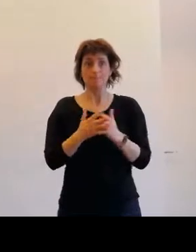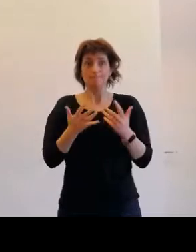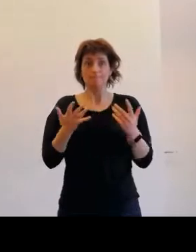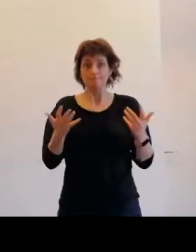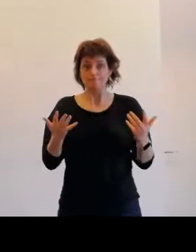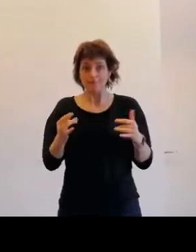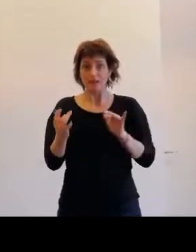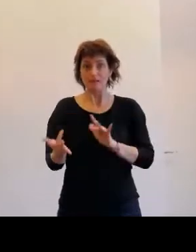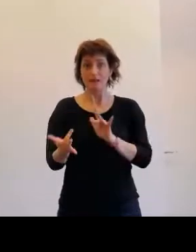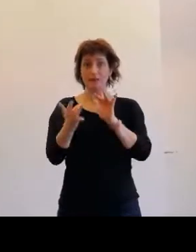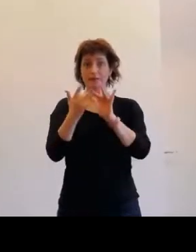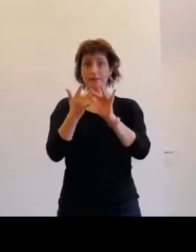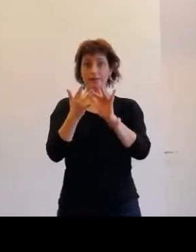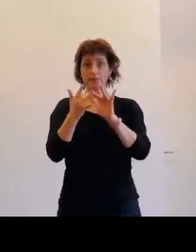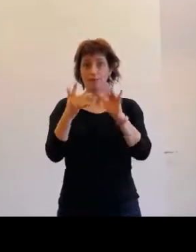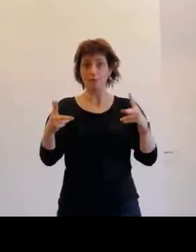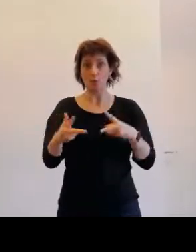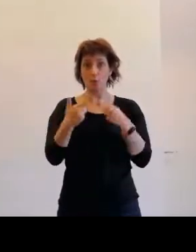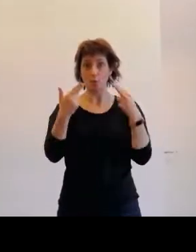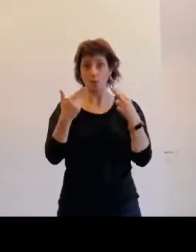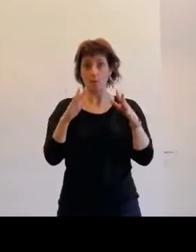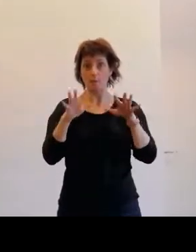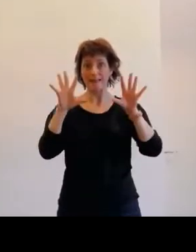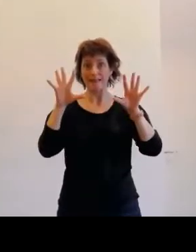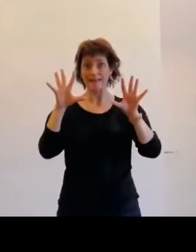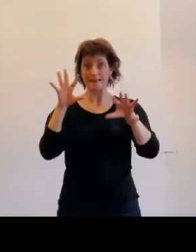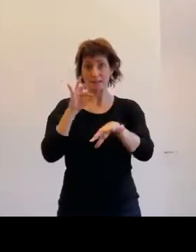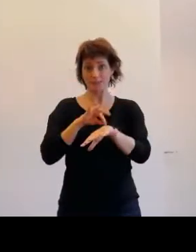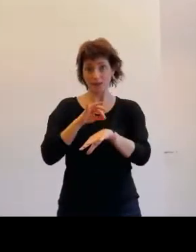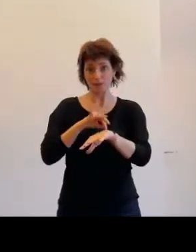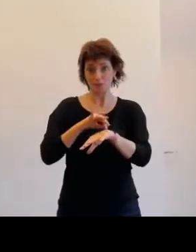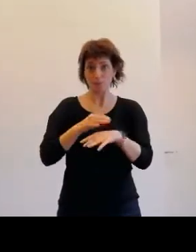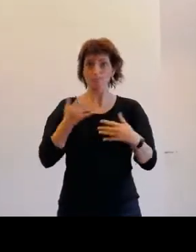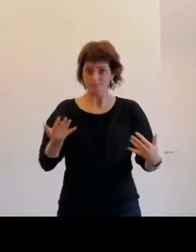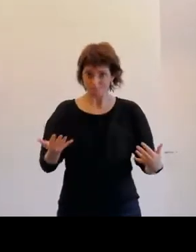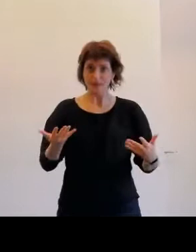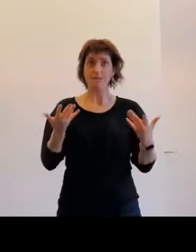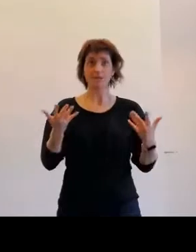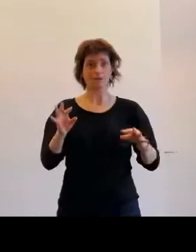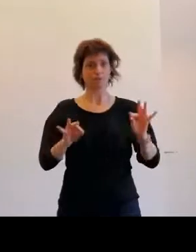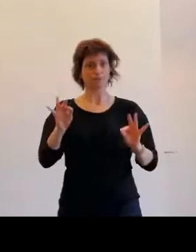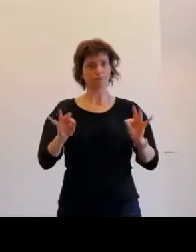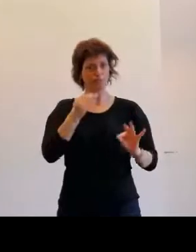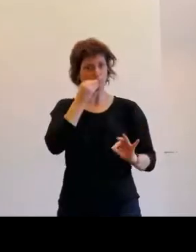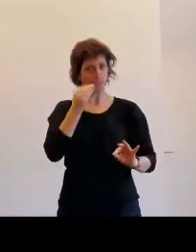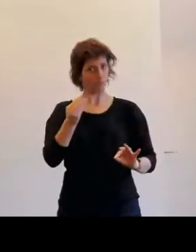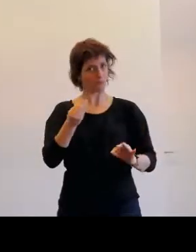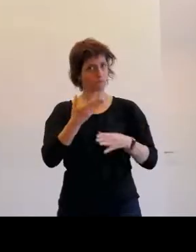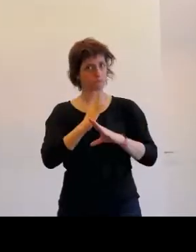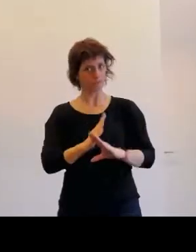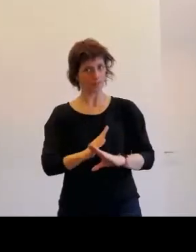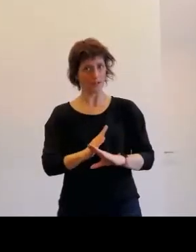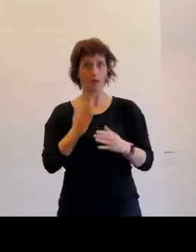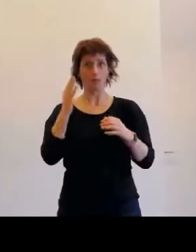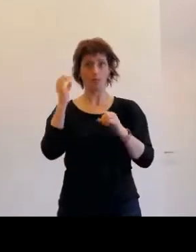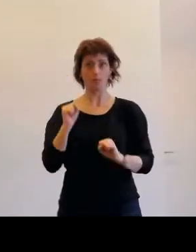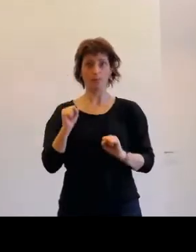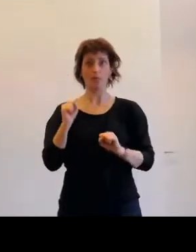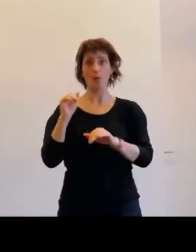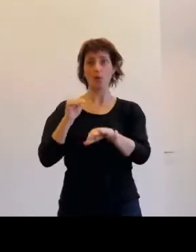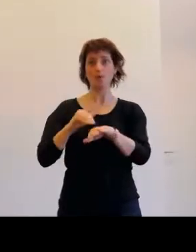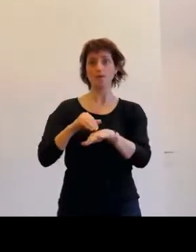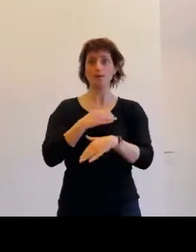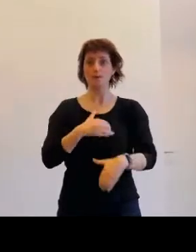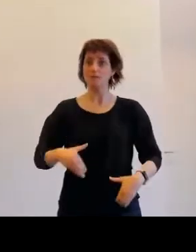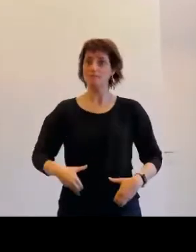de la connexion Internet pendant quelques dizaines de minutes. Le problème est maintenant réglé, donc nous pouvons démarrer ce conseil